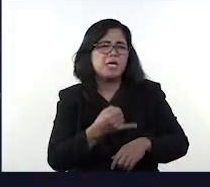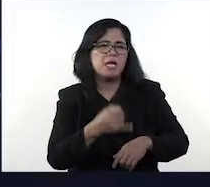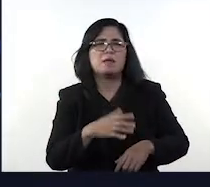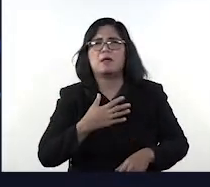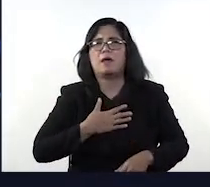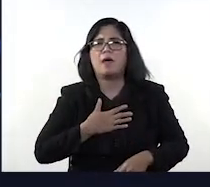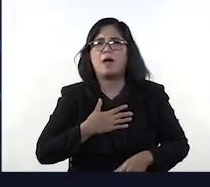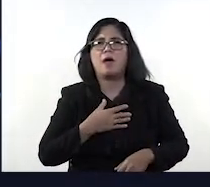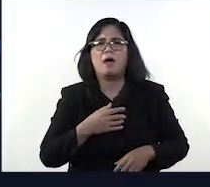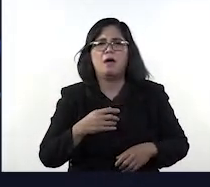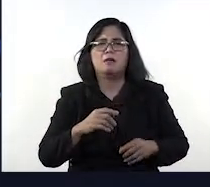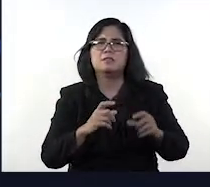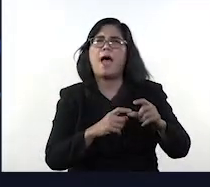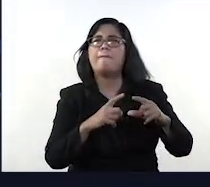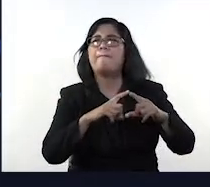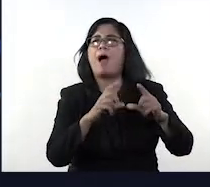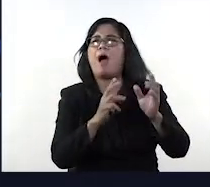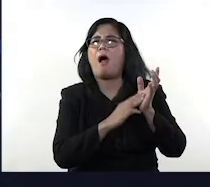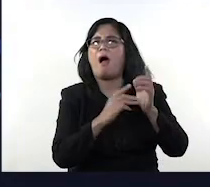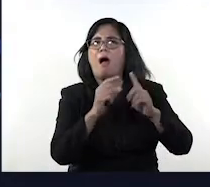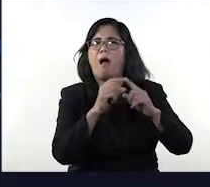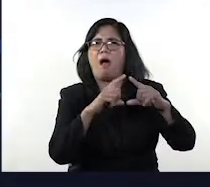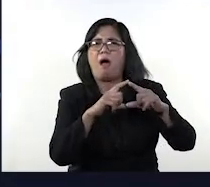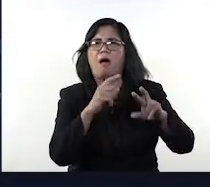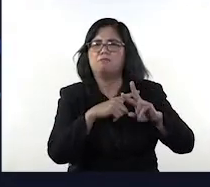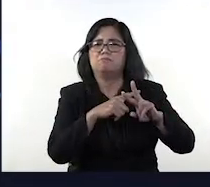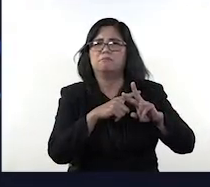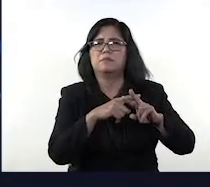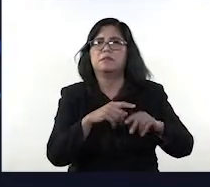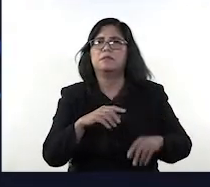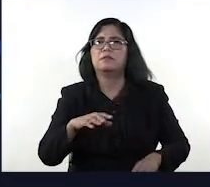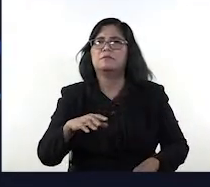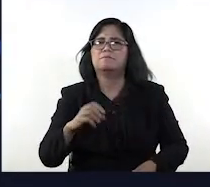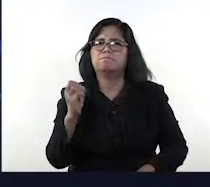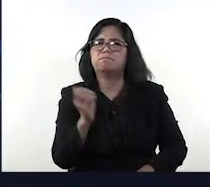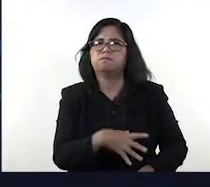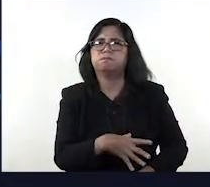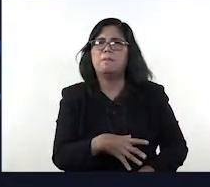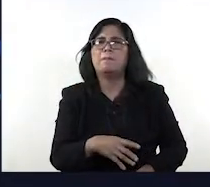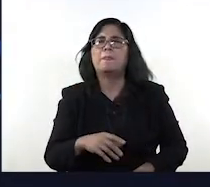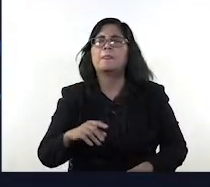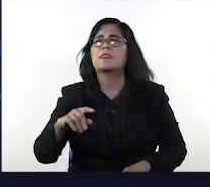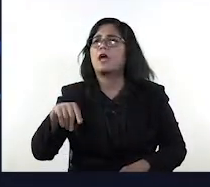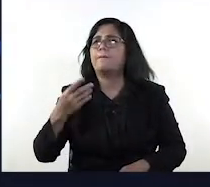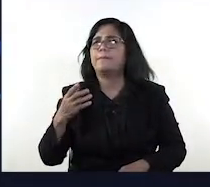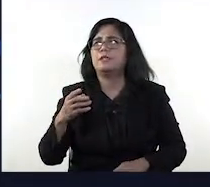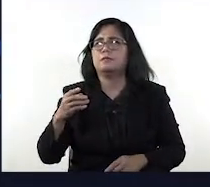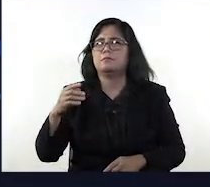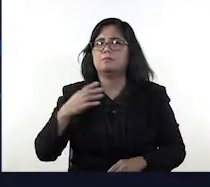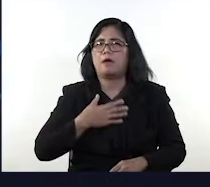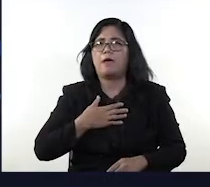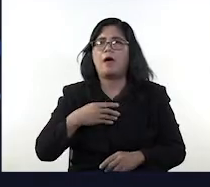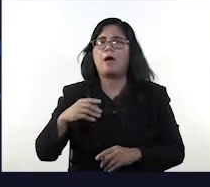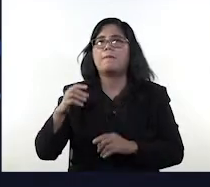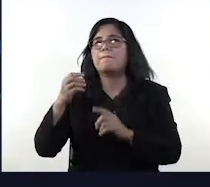semua orang boleh menganggap aku sampah Pain low Hai aku berharga dihadapan